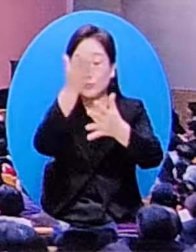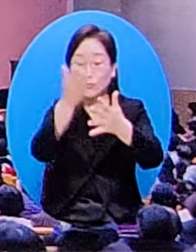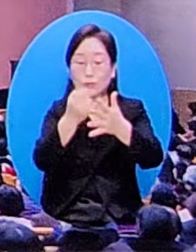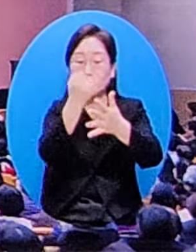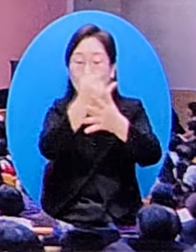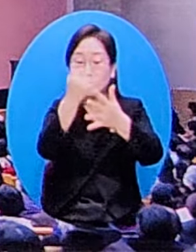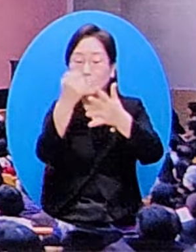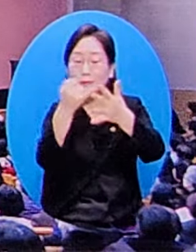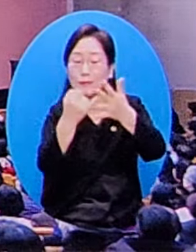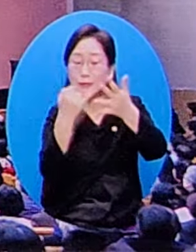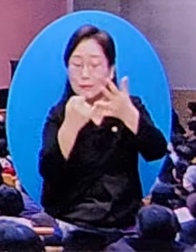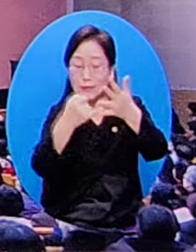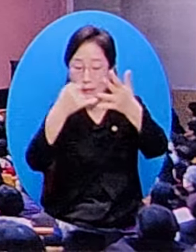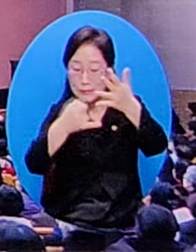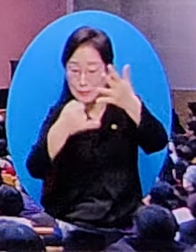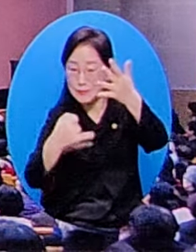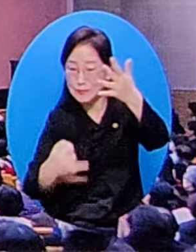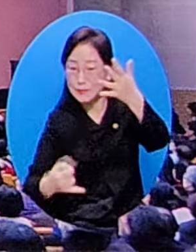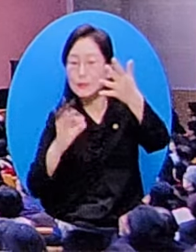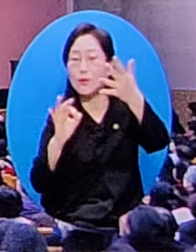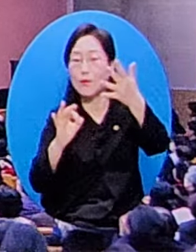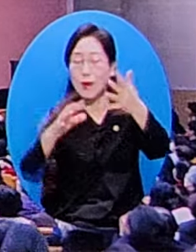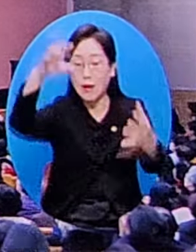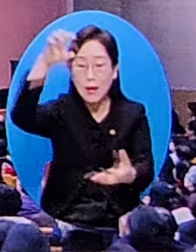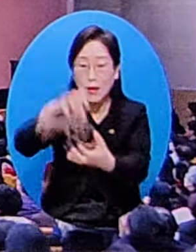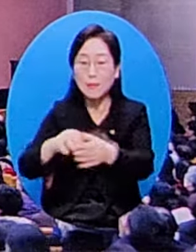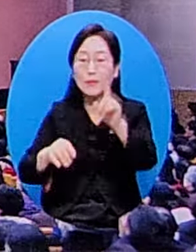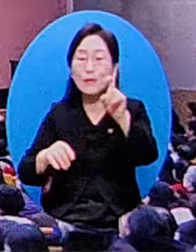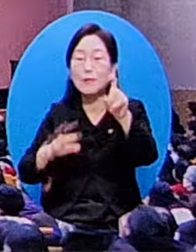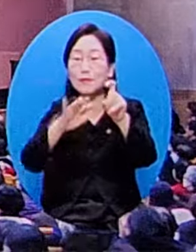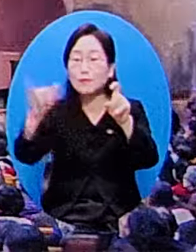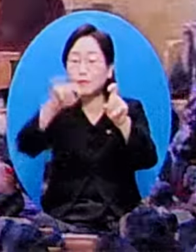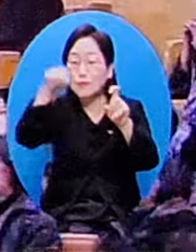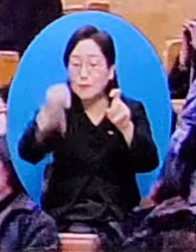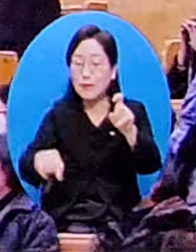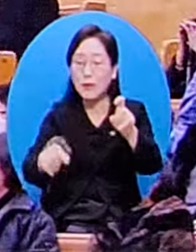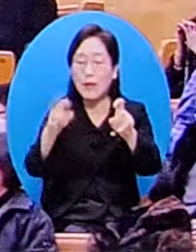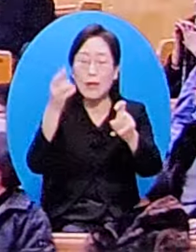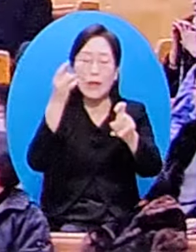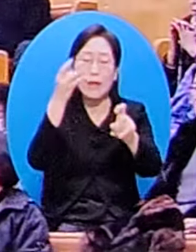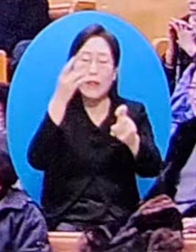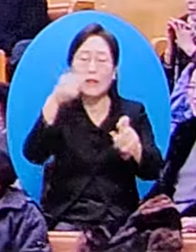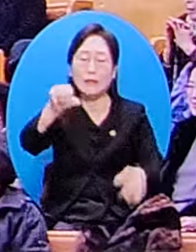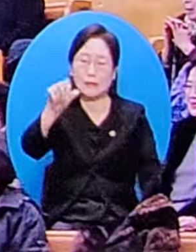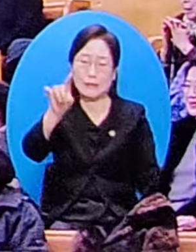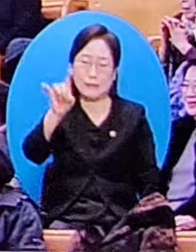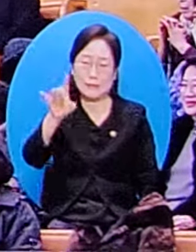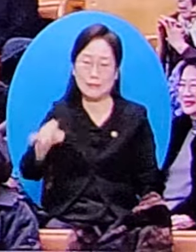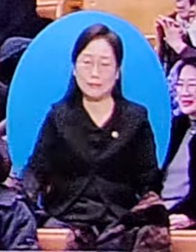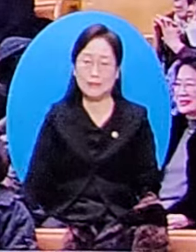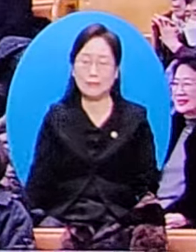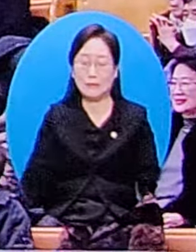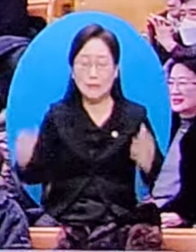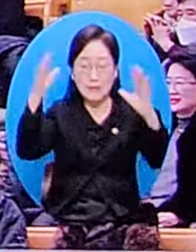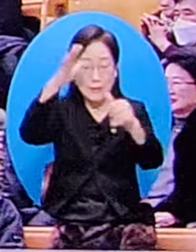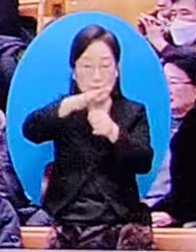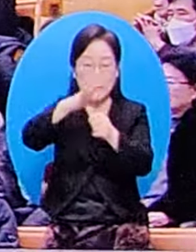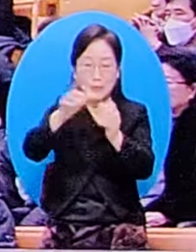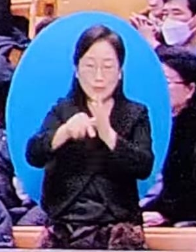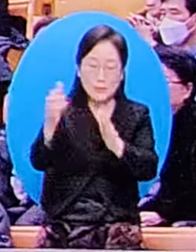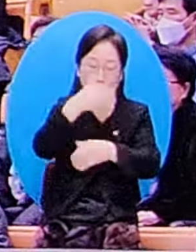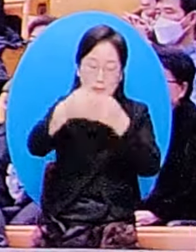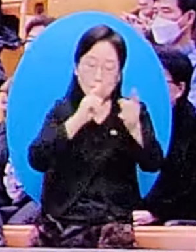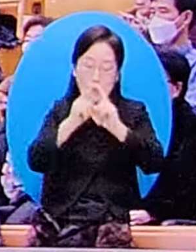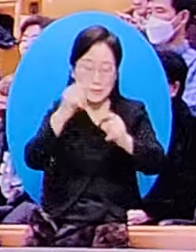4명이 누나고 아래로 10명이 여동생이니까 11명 중에 유일한 남자입니다. 어려서부터 성경 묵상과